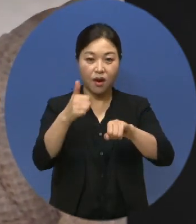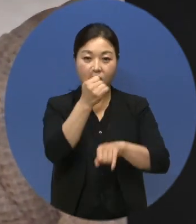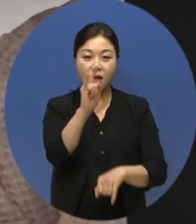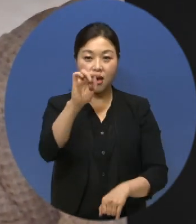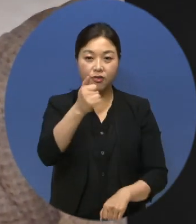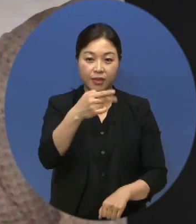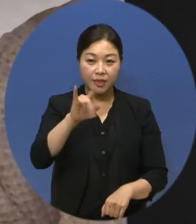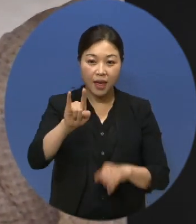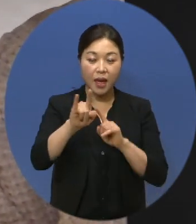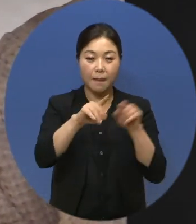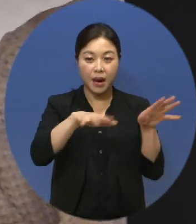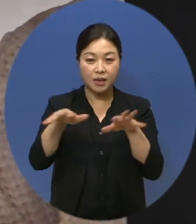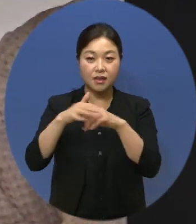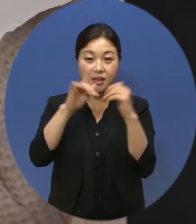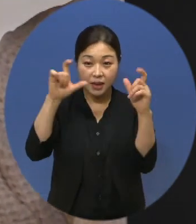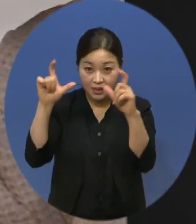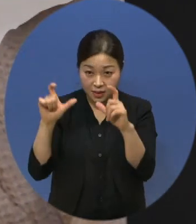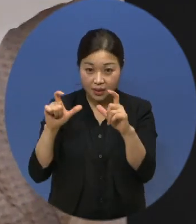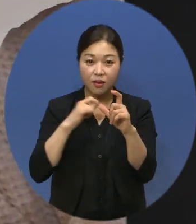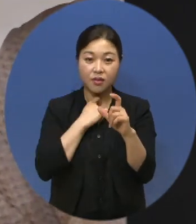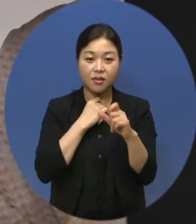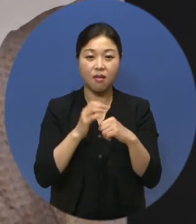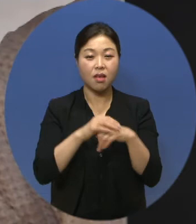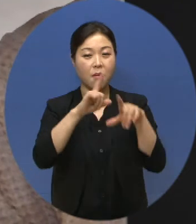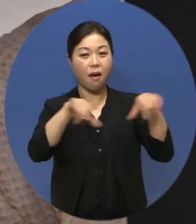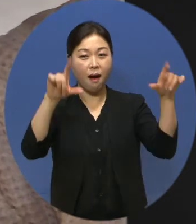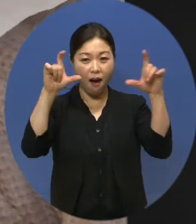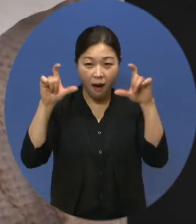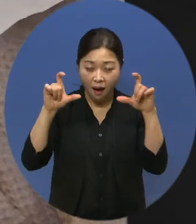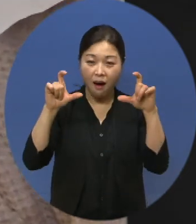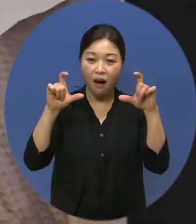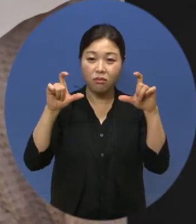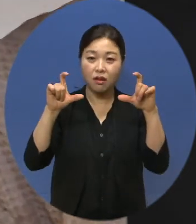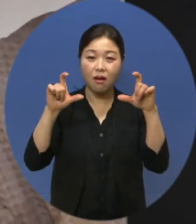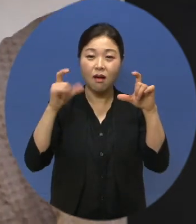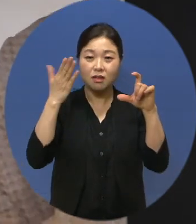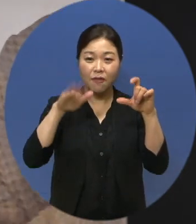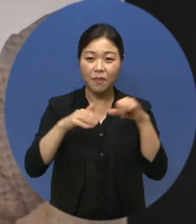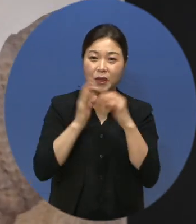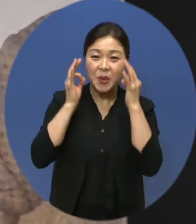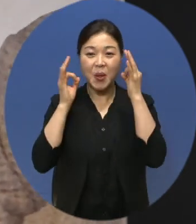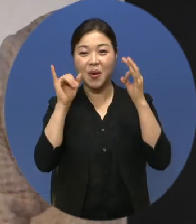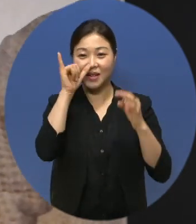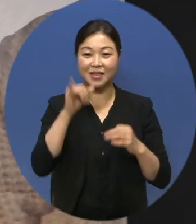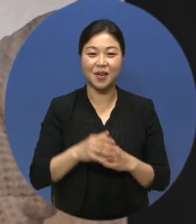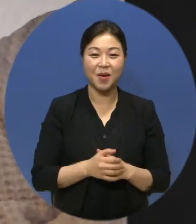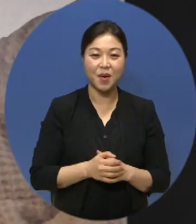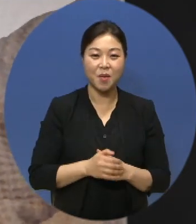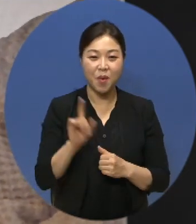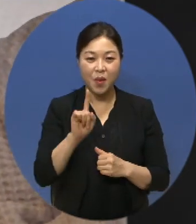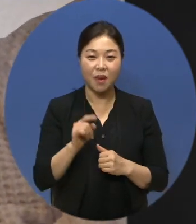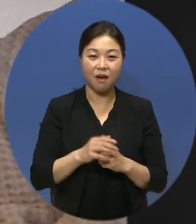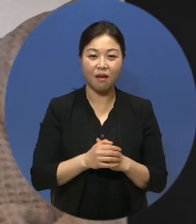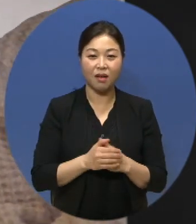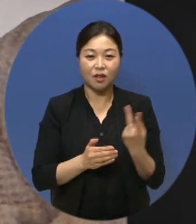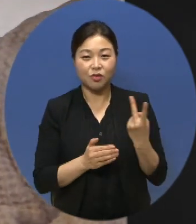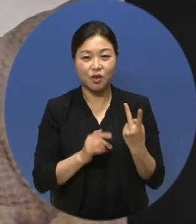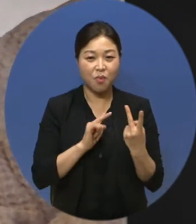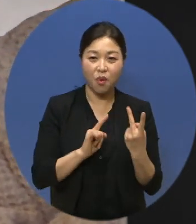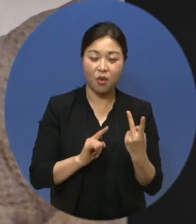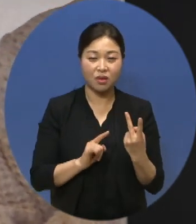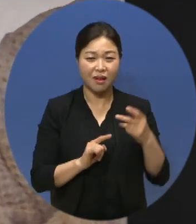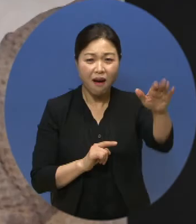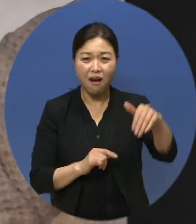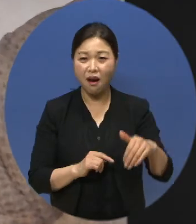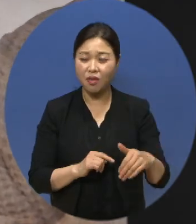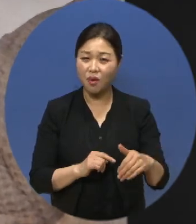막 그냥 사진 좀 평범하게 찍으면 되는데 괜히 거기서 좀 애쓰거든요. 좀 둘이서 막 좀 어떻게 해보라고 막